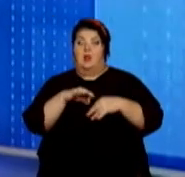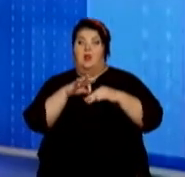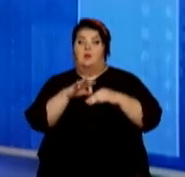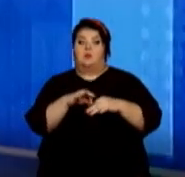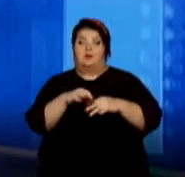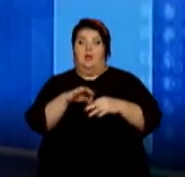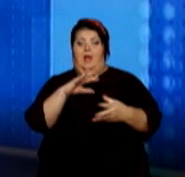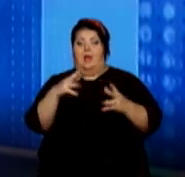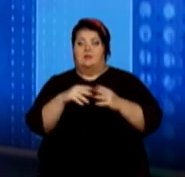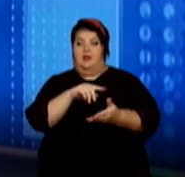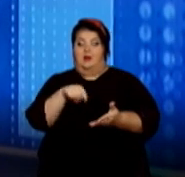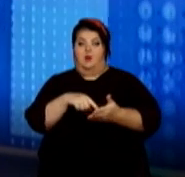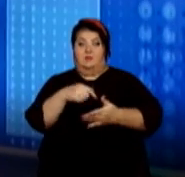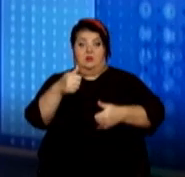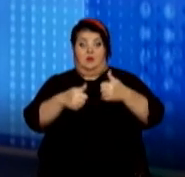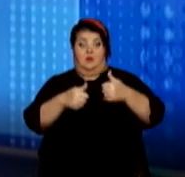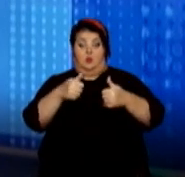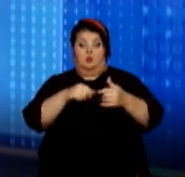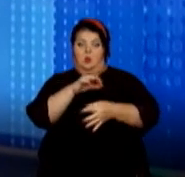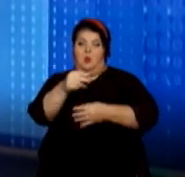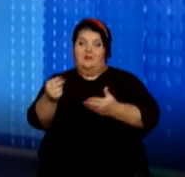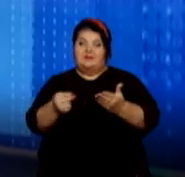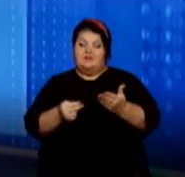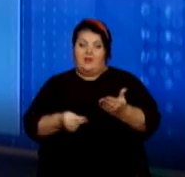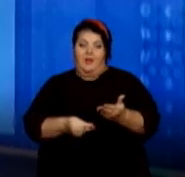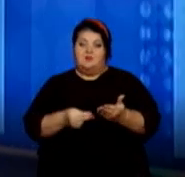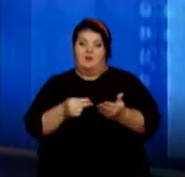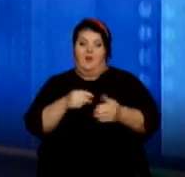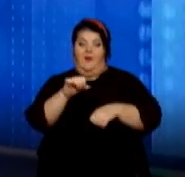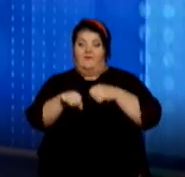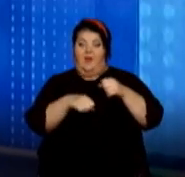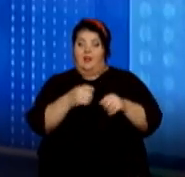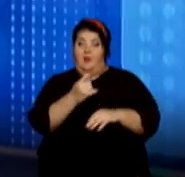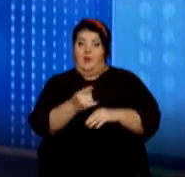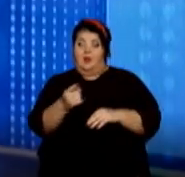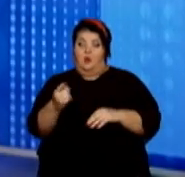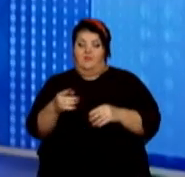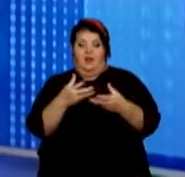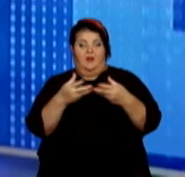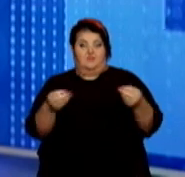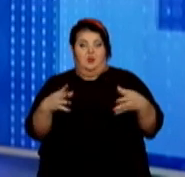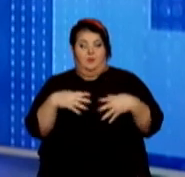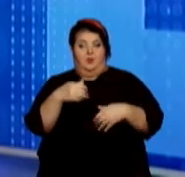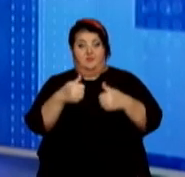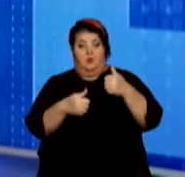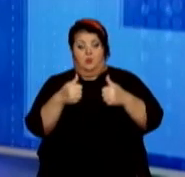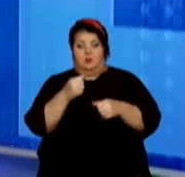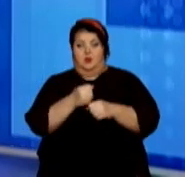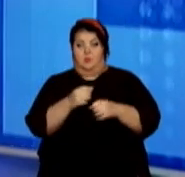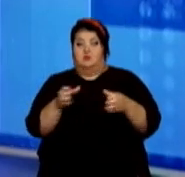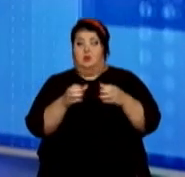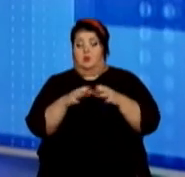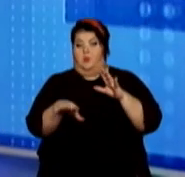міський конкурс з дизайну велопарковок. Навесні був цей конкурс, робоча група, вона ж комісія, обрала